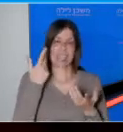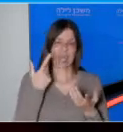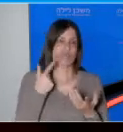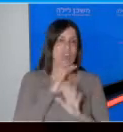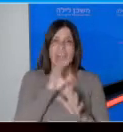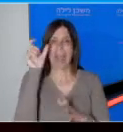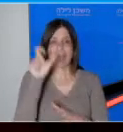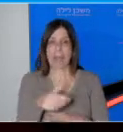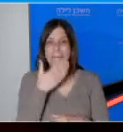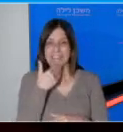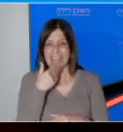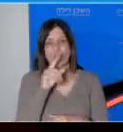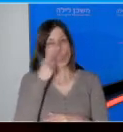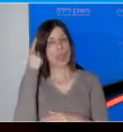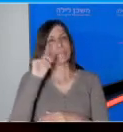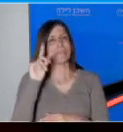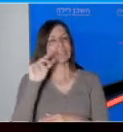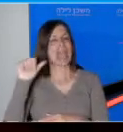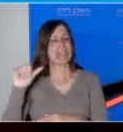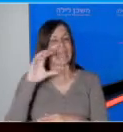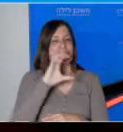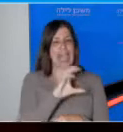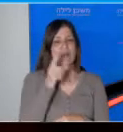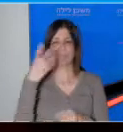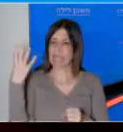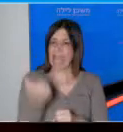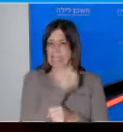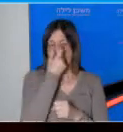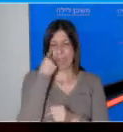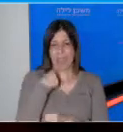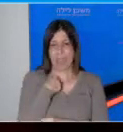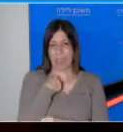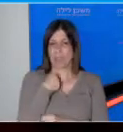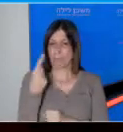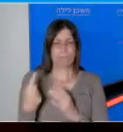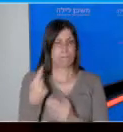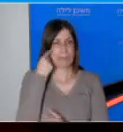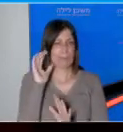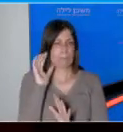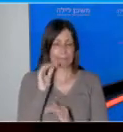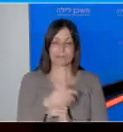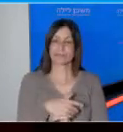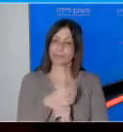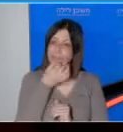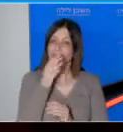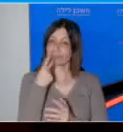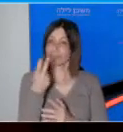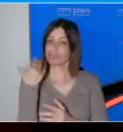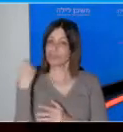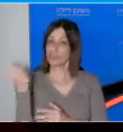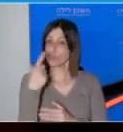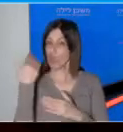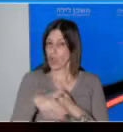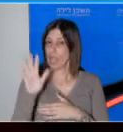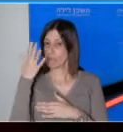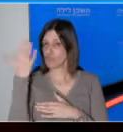בן אדם בישראל שלא יודע מי זאת אתי קרייף. זה הישג שבעיניי הוא לא פחות ממדהים. תראי, בואי נראה מה היה לנו השבוע האחרון. ביום